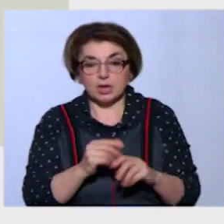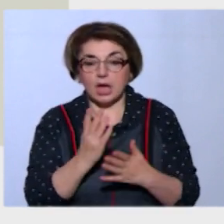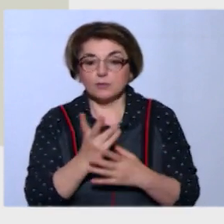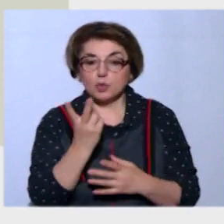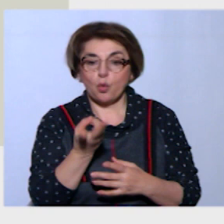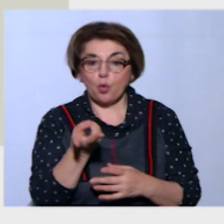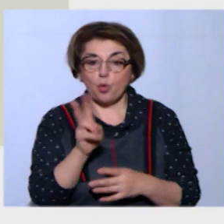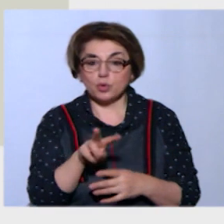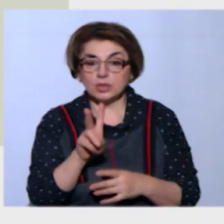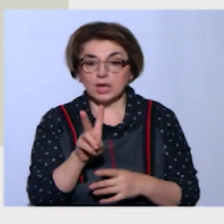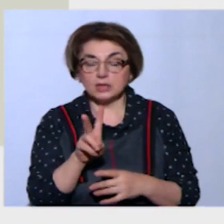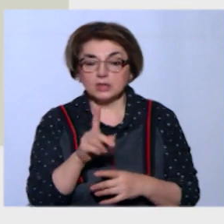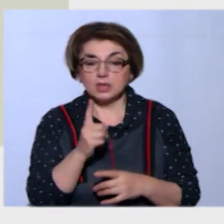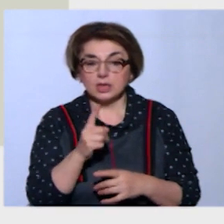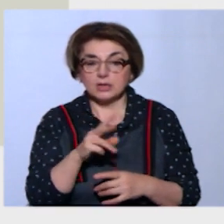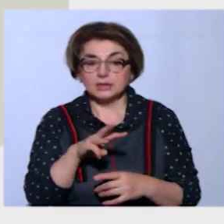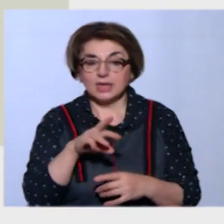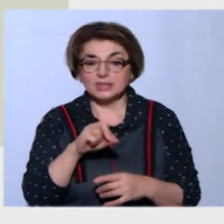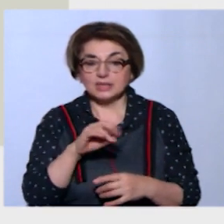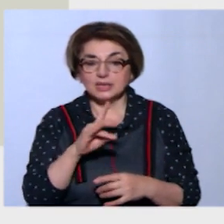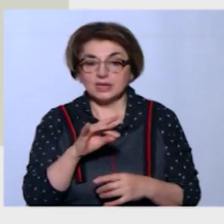ორგვარი. ეს არის დენდრიტები,